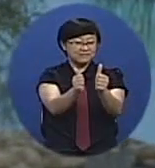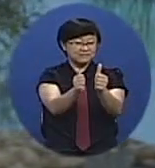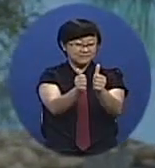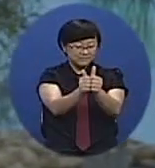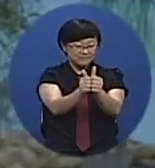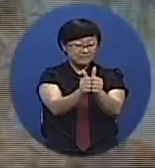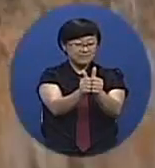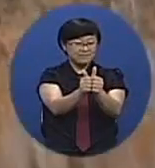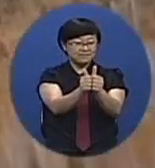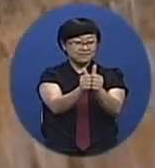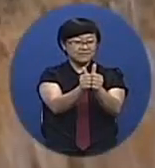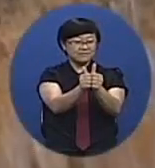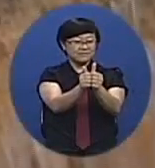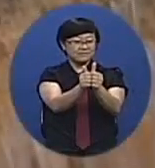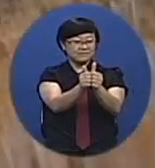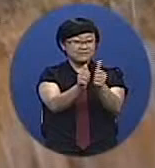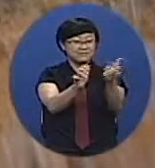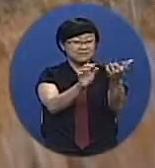하나이는